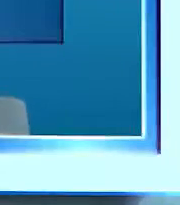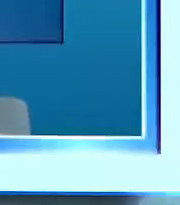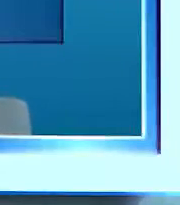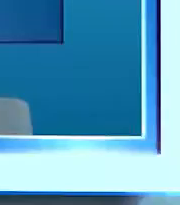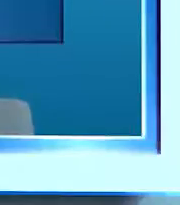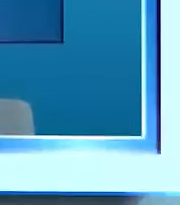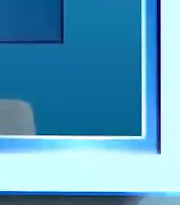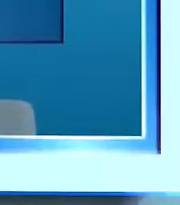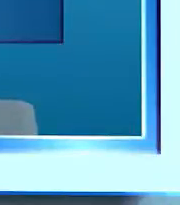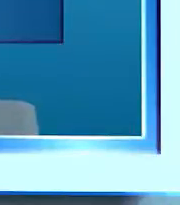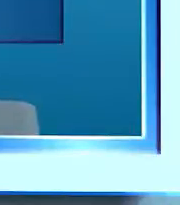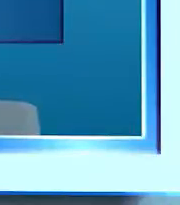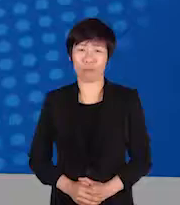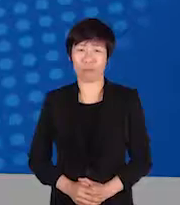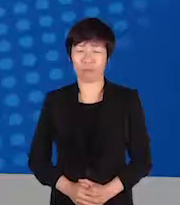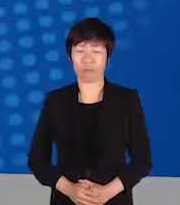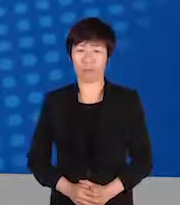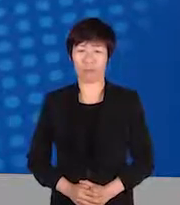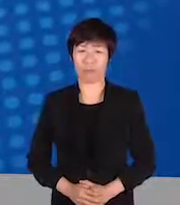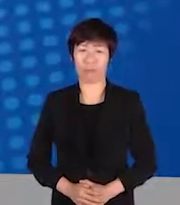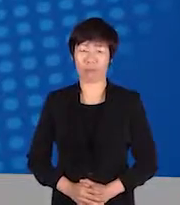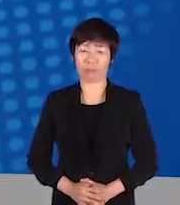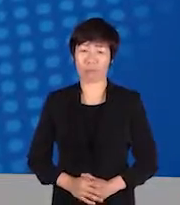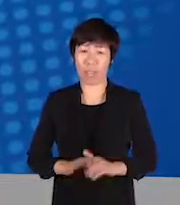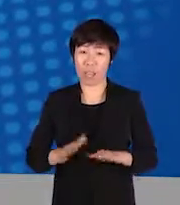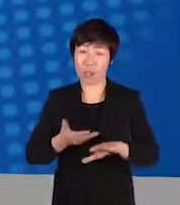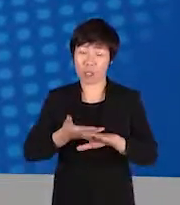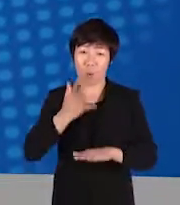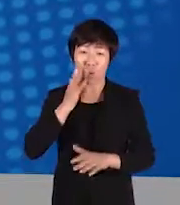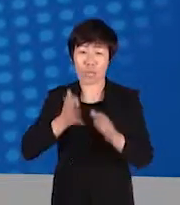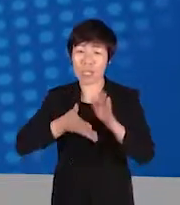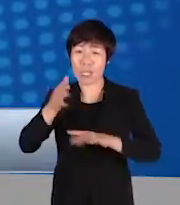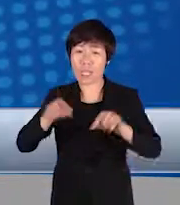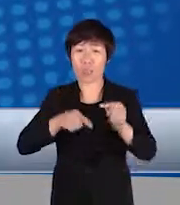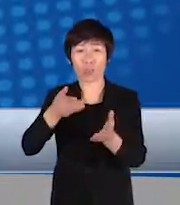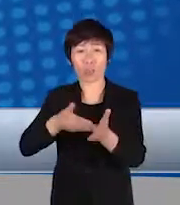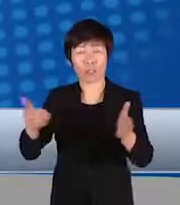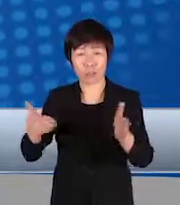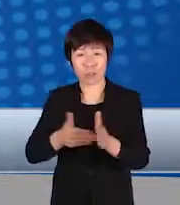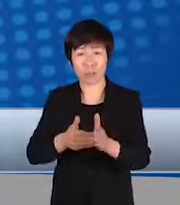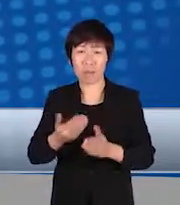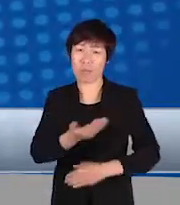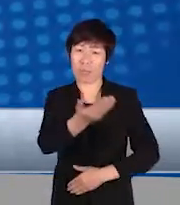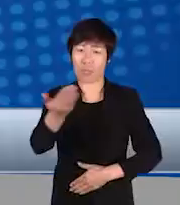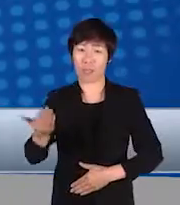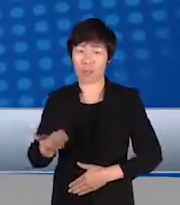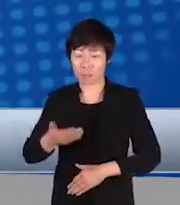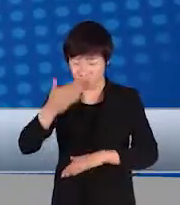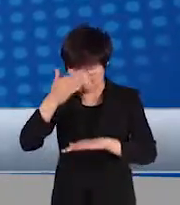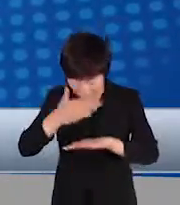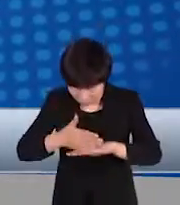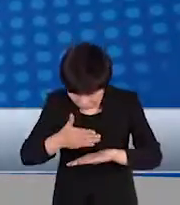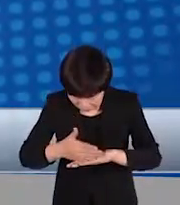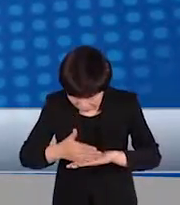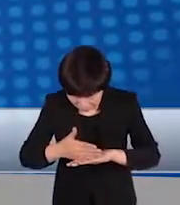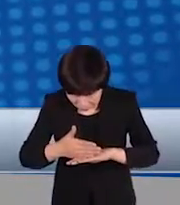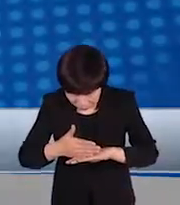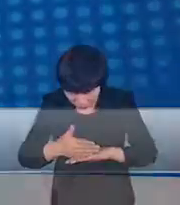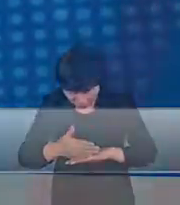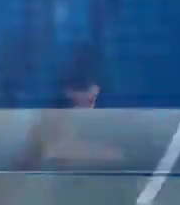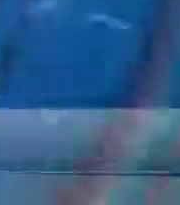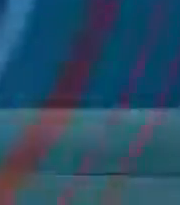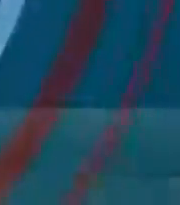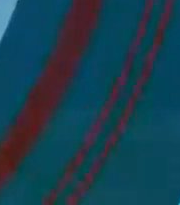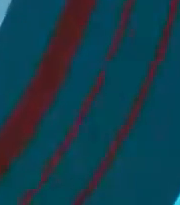장부남 초대전이 열립니다. 이상으로 울산 시정 뉴스를 마칩니다. 시청해주신 여러분 고맙습니다.